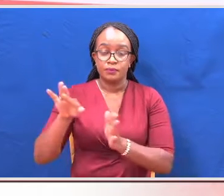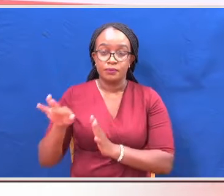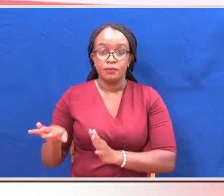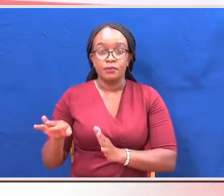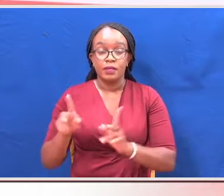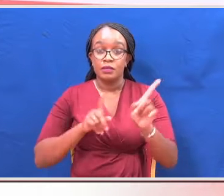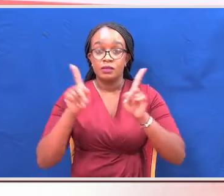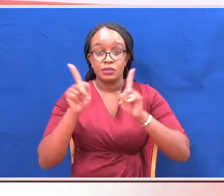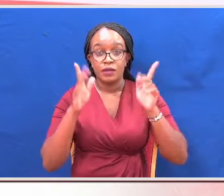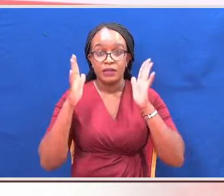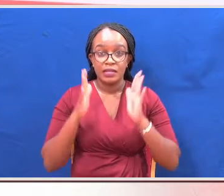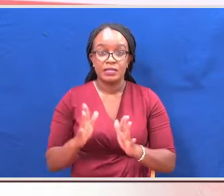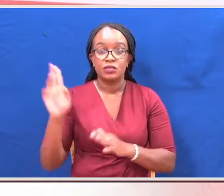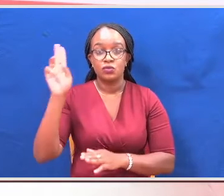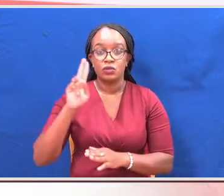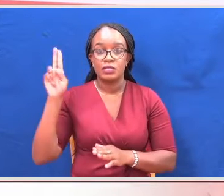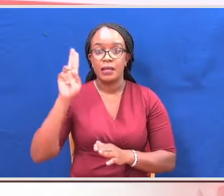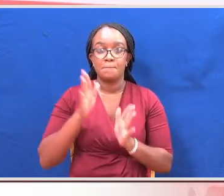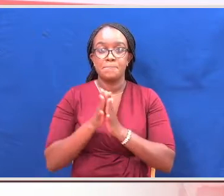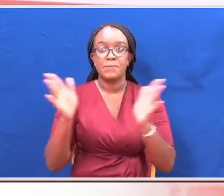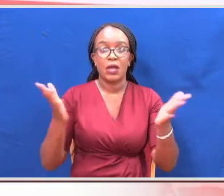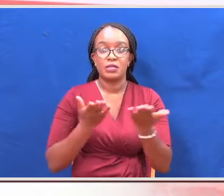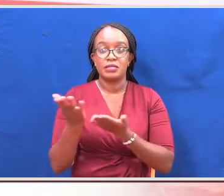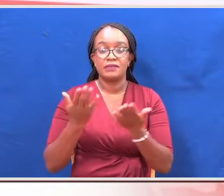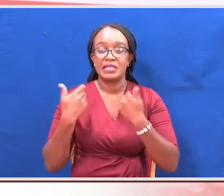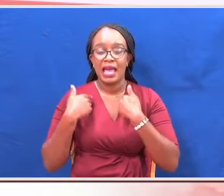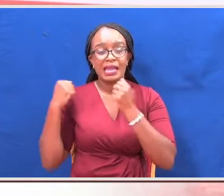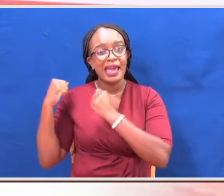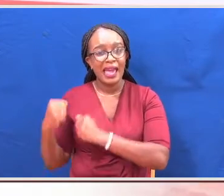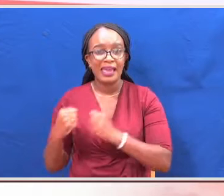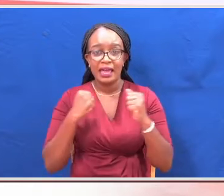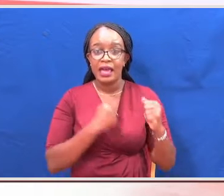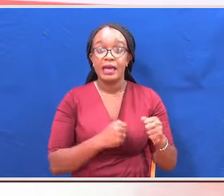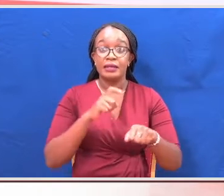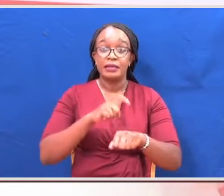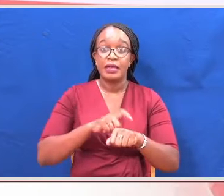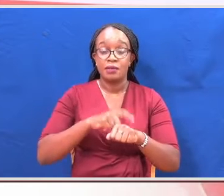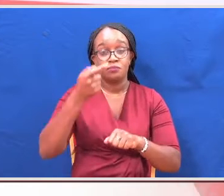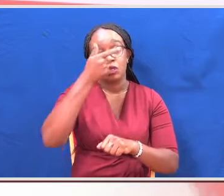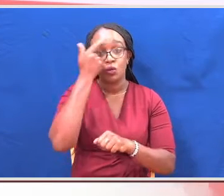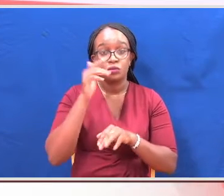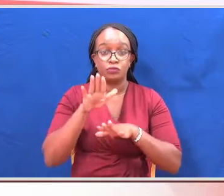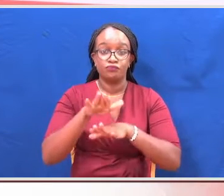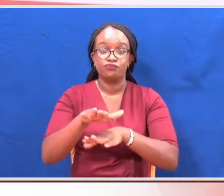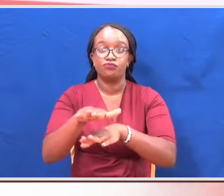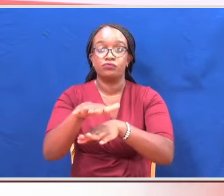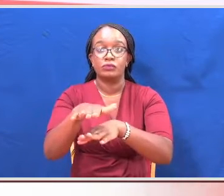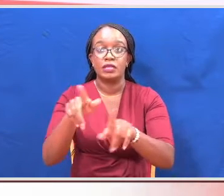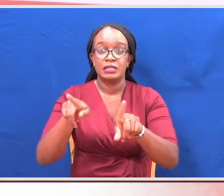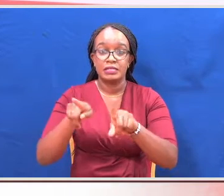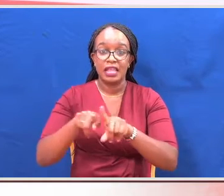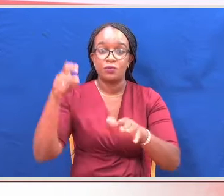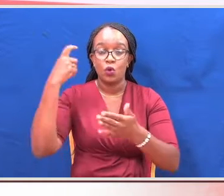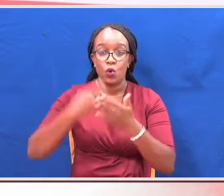Wasafiri wanaotumia magari ya umma walikumbwa na wakati mgumu kutokana na msongamano mkubwa pamoja na bei ghali ya nauli inayotozwa,